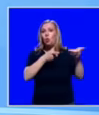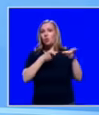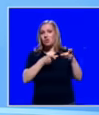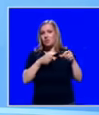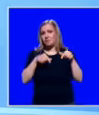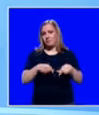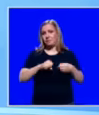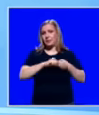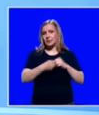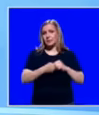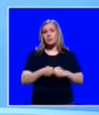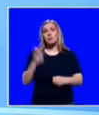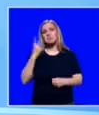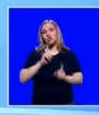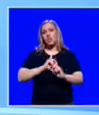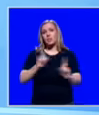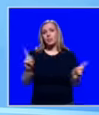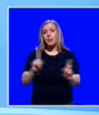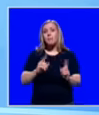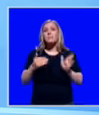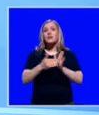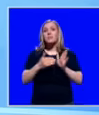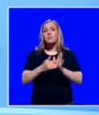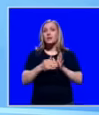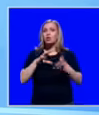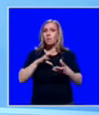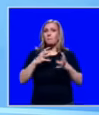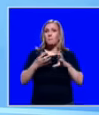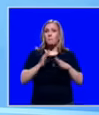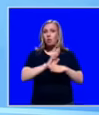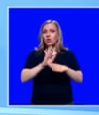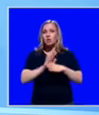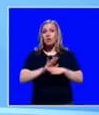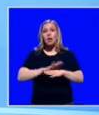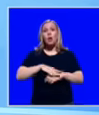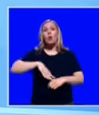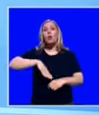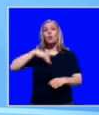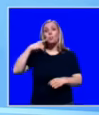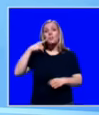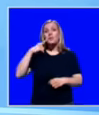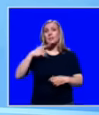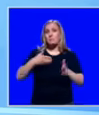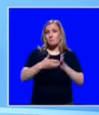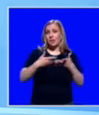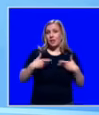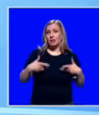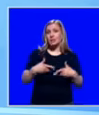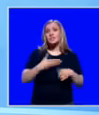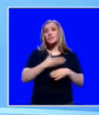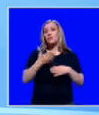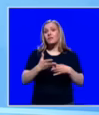не. Макар, че политиците се опитват всячески да ми пречат. Затова и този съд го взе това решение толкова